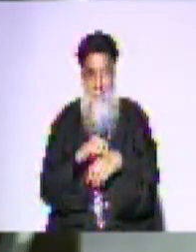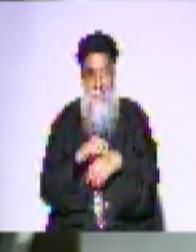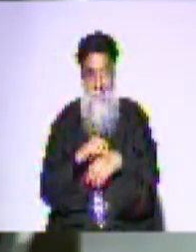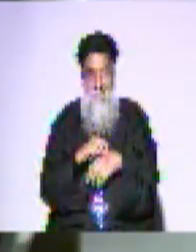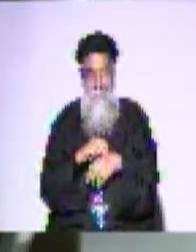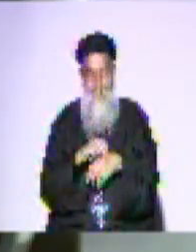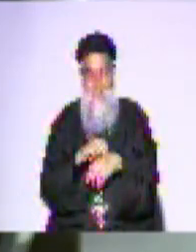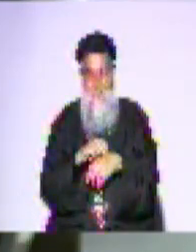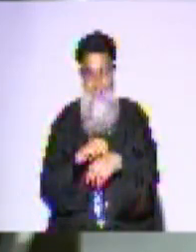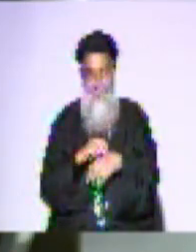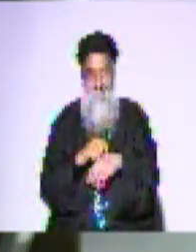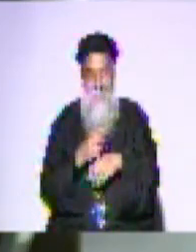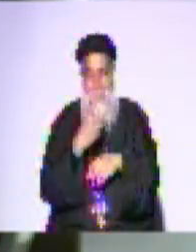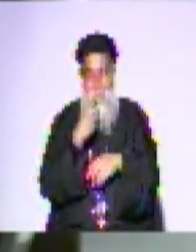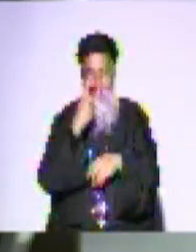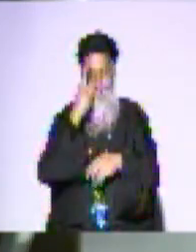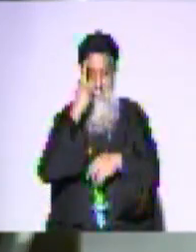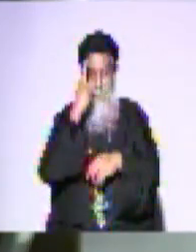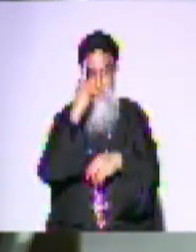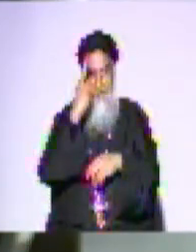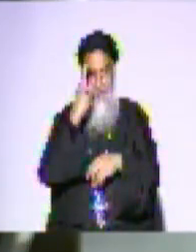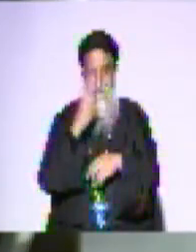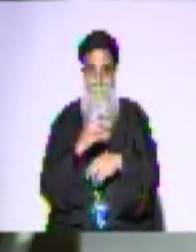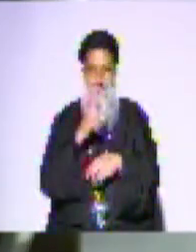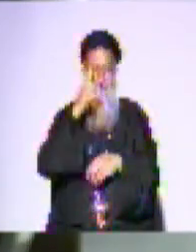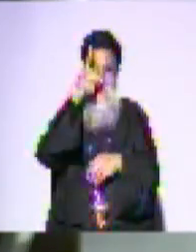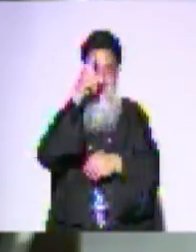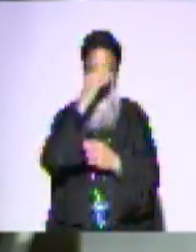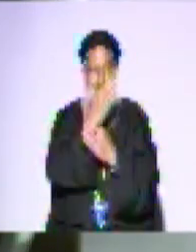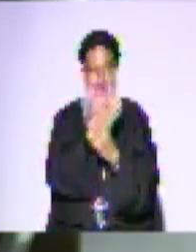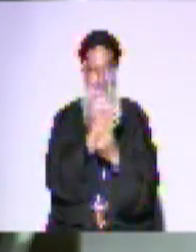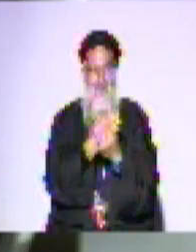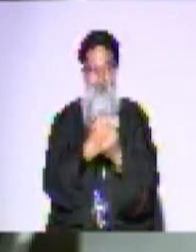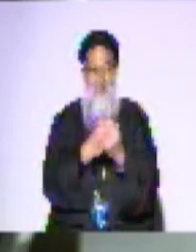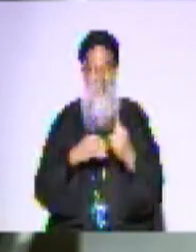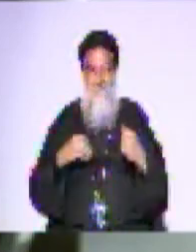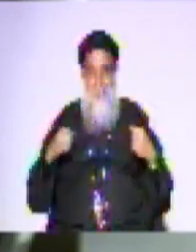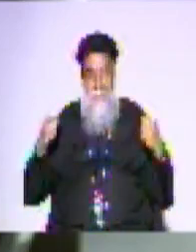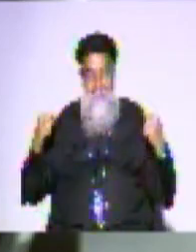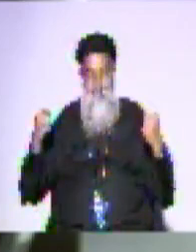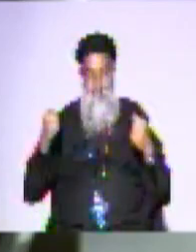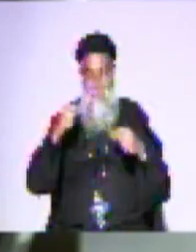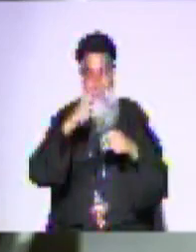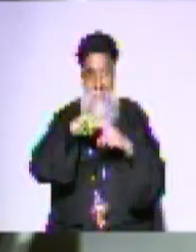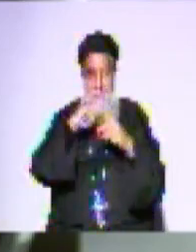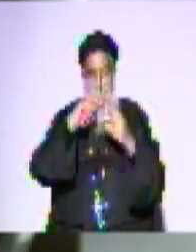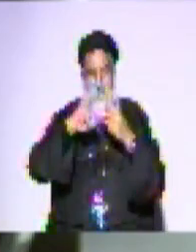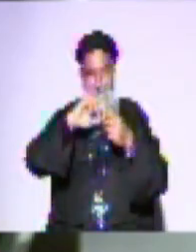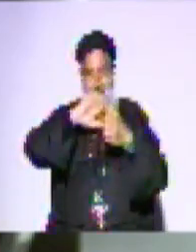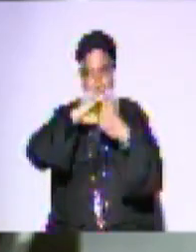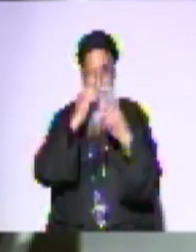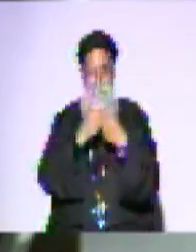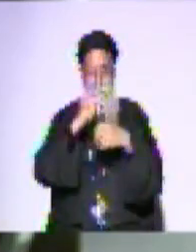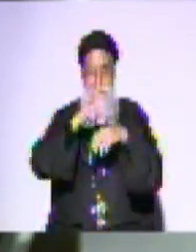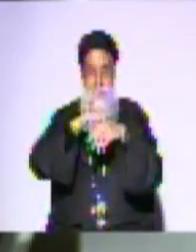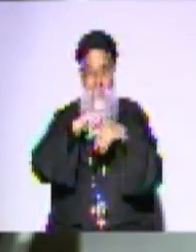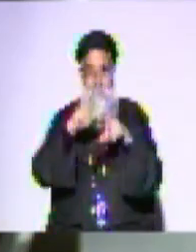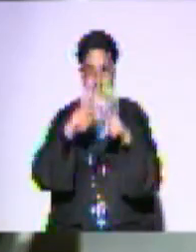بالك لاهوت فقط، لكن الابن تجسد، فلاهوته اتحد